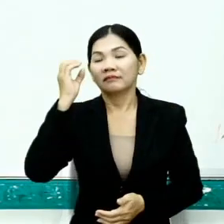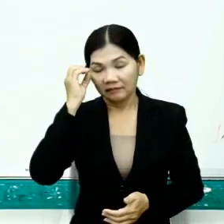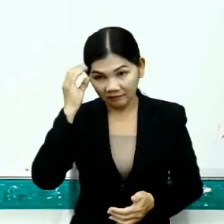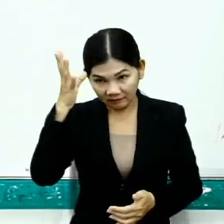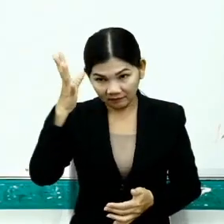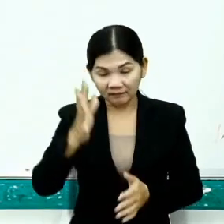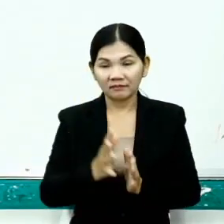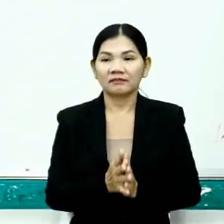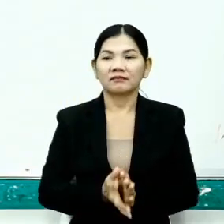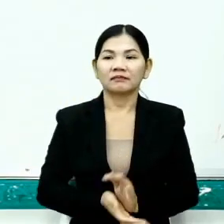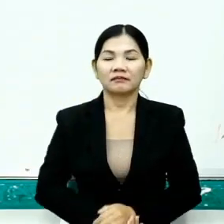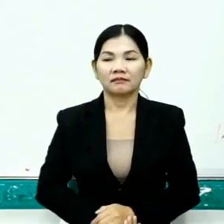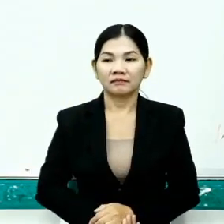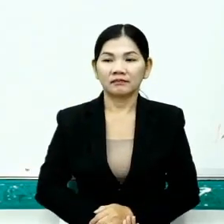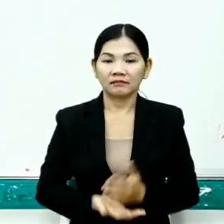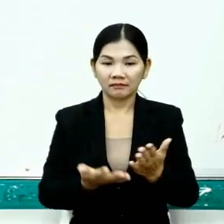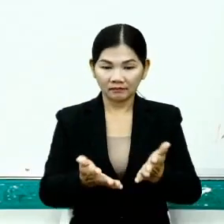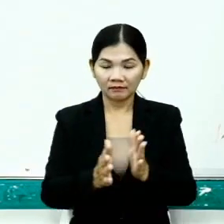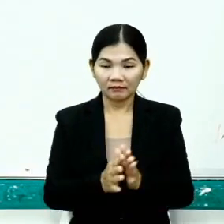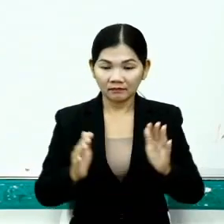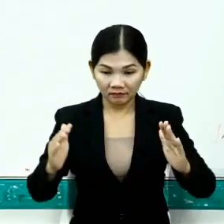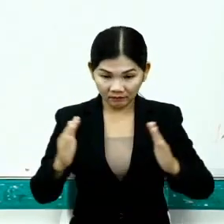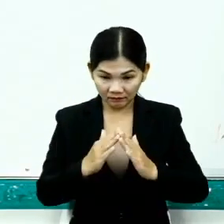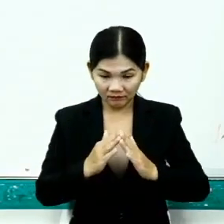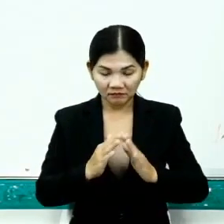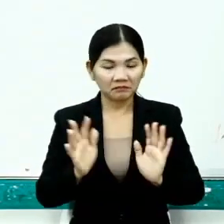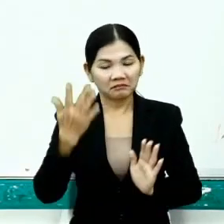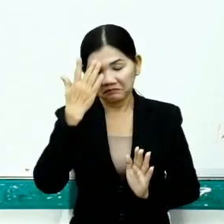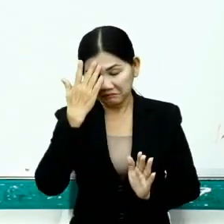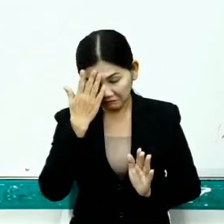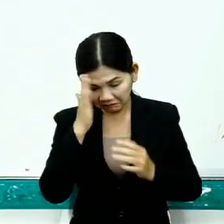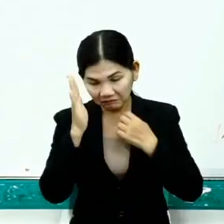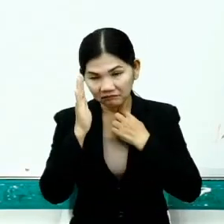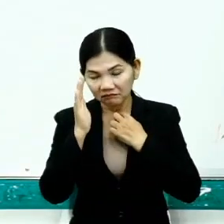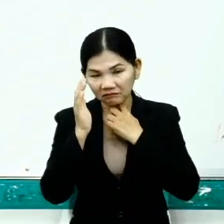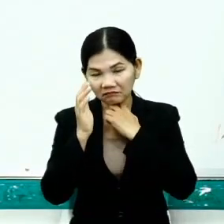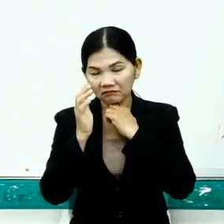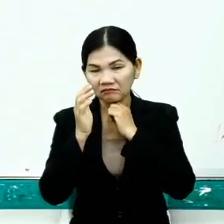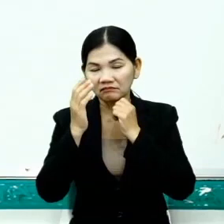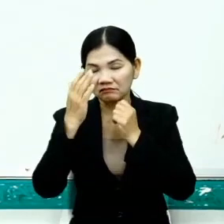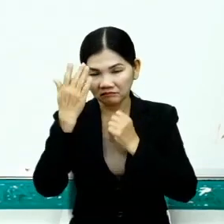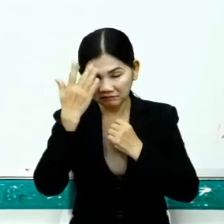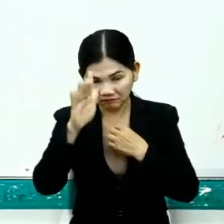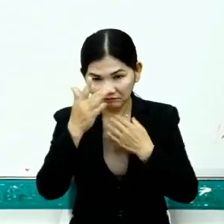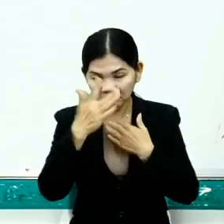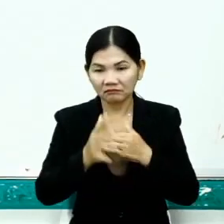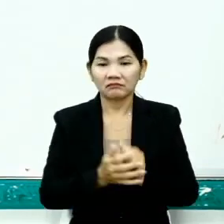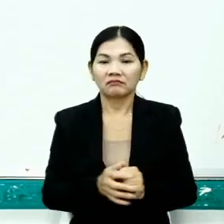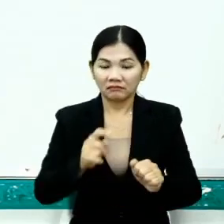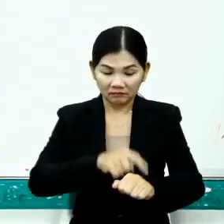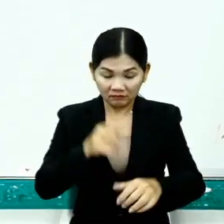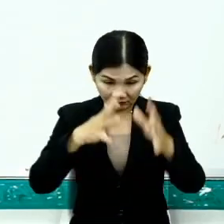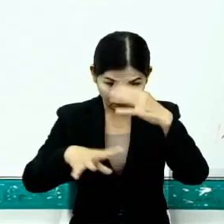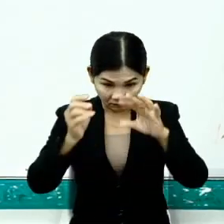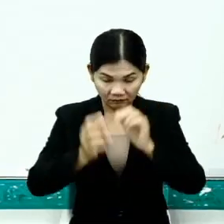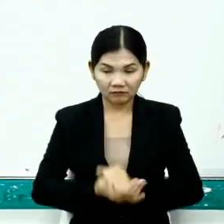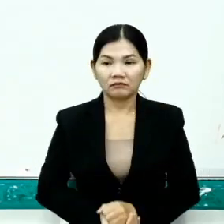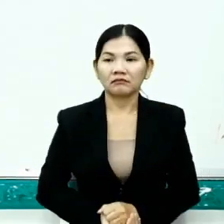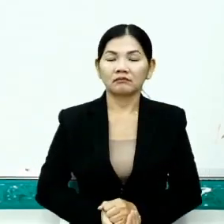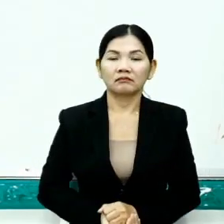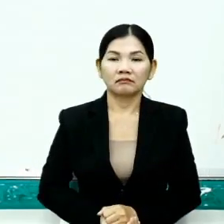dưỡng che tiệt nè giống dưỡng nội tiết cứ ở bàn chụp mật phe dưỡng đôi nữ máu sập là thế con